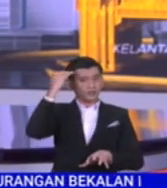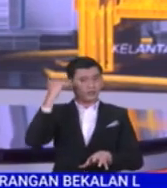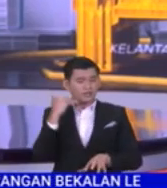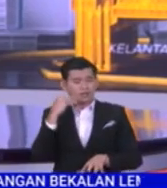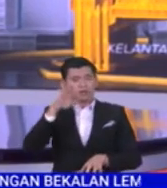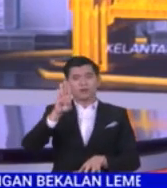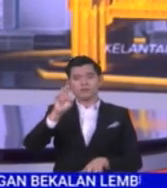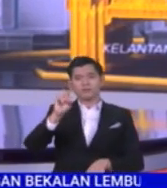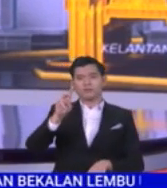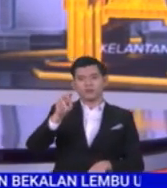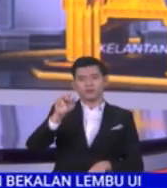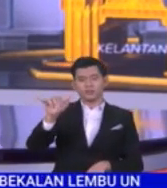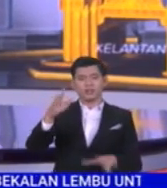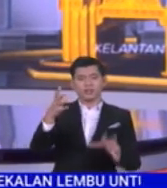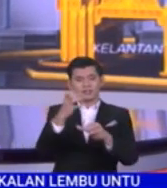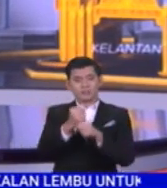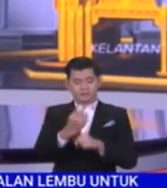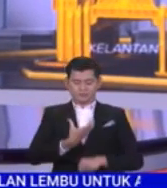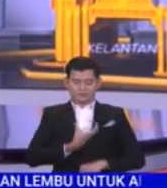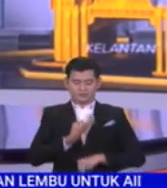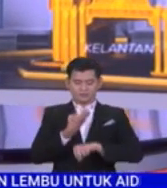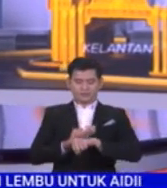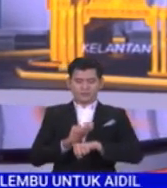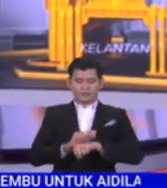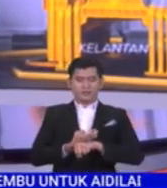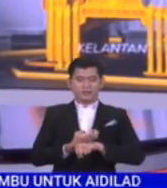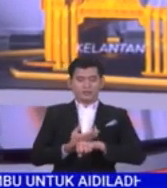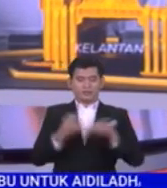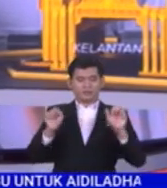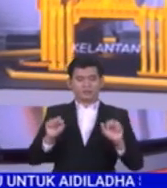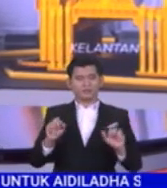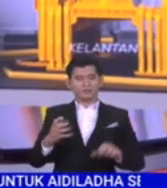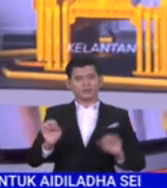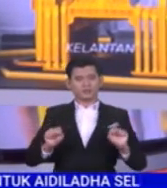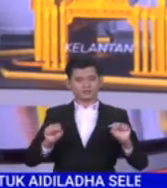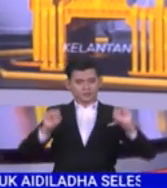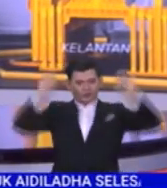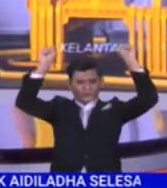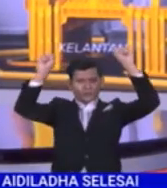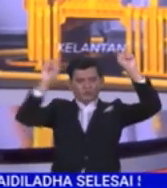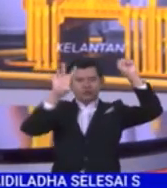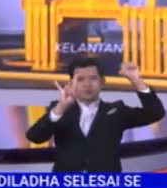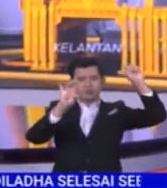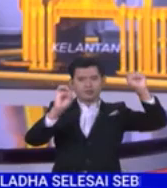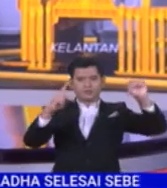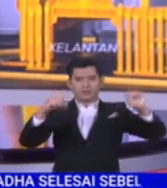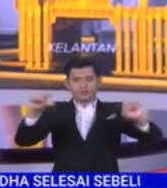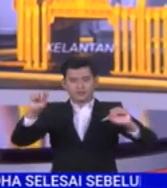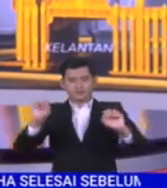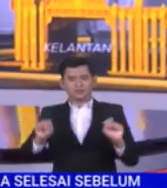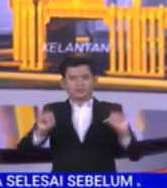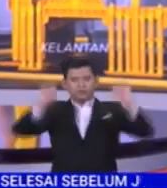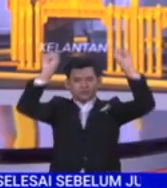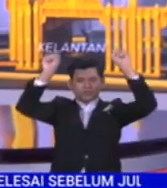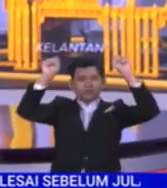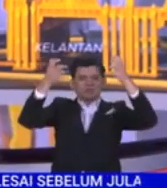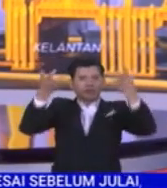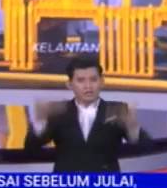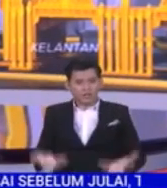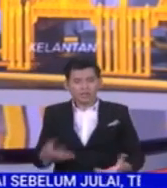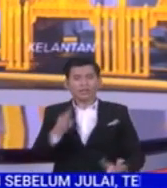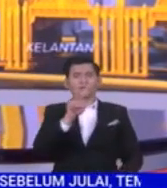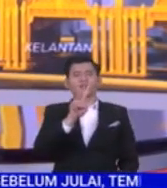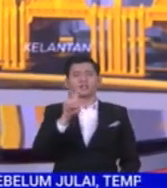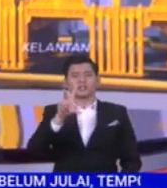Boni berjaya meraih pingat emas bagi kategori 72 kg menerusi angkatan terbaiknya seberat